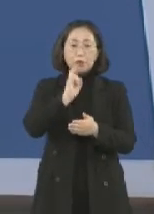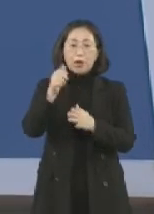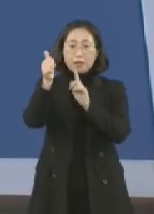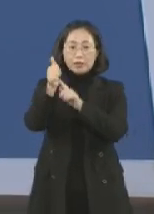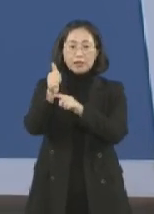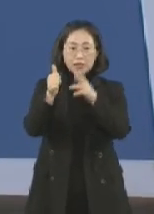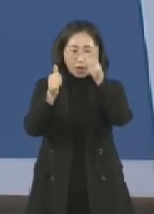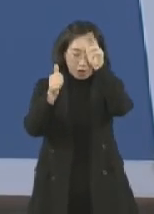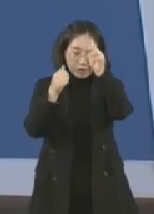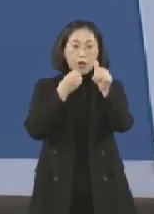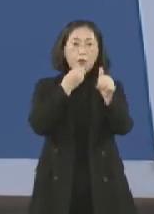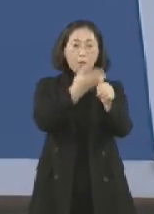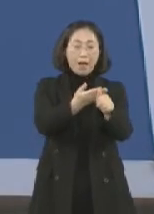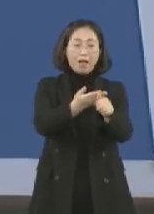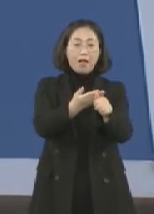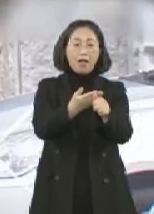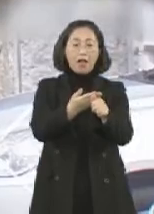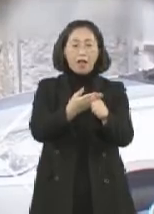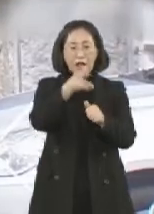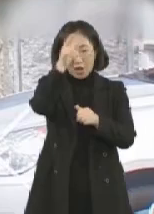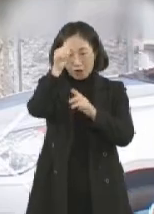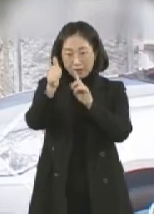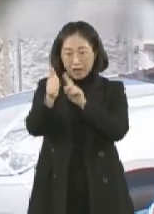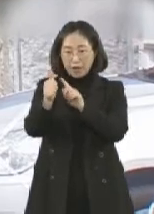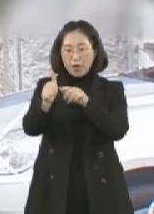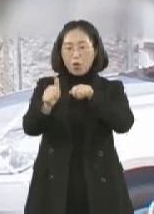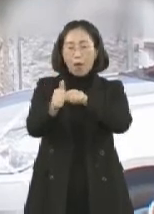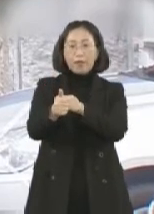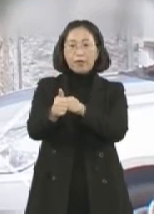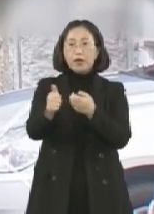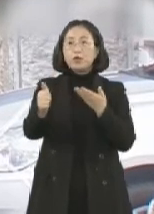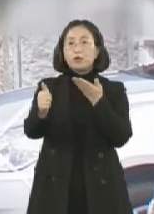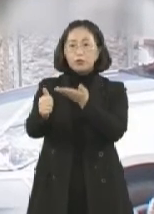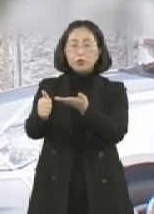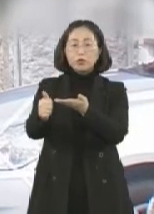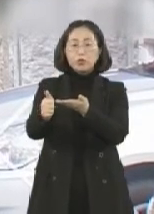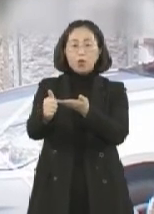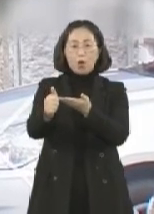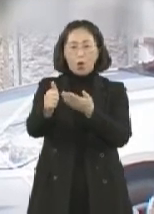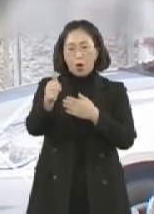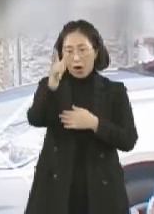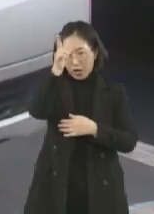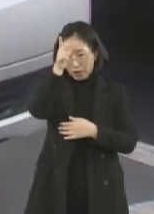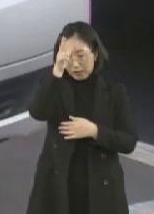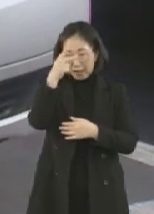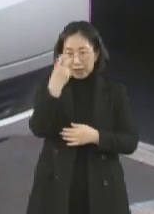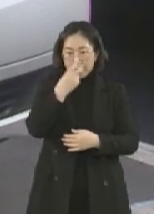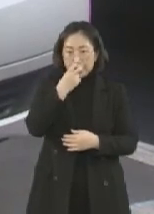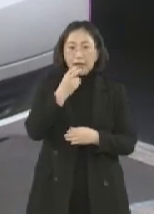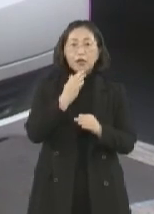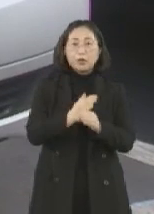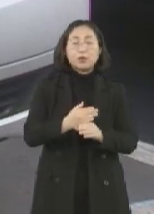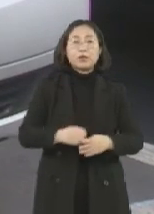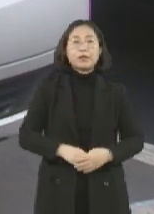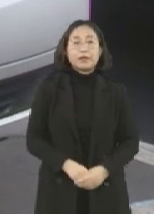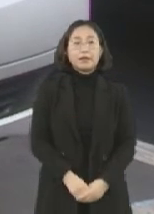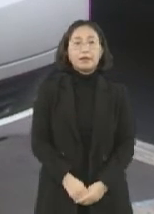경찰에 고발하는 한편 a 경감 등에게 과태료를 부과하고 경찰도 감찰을 진행중입니다